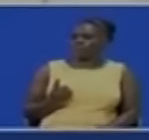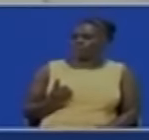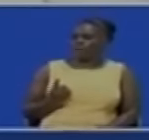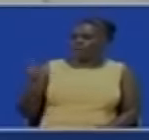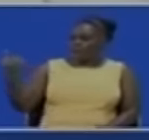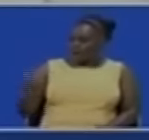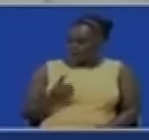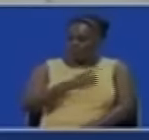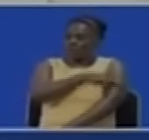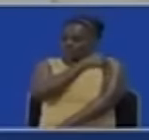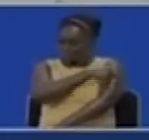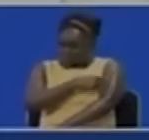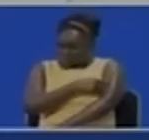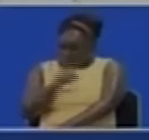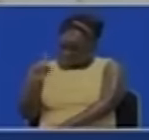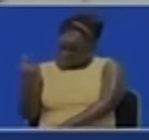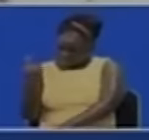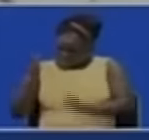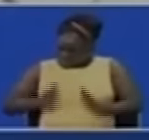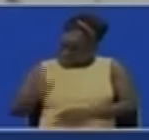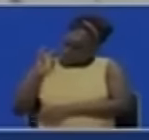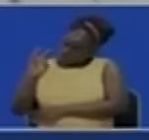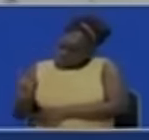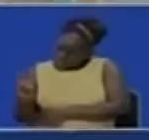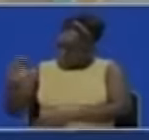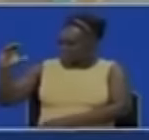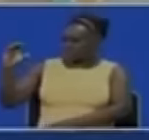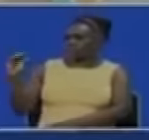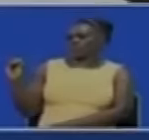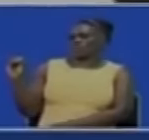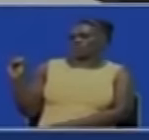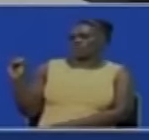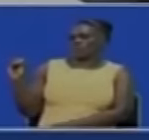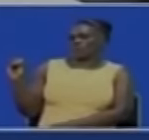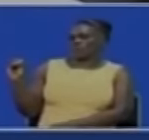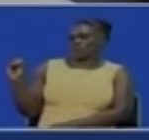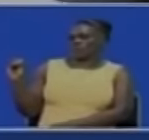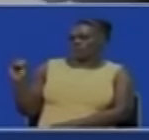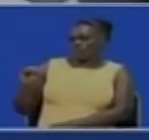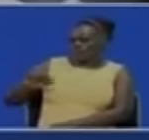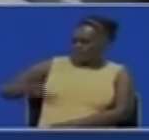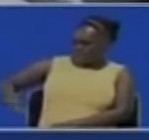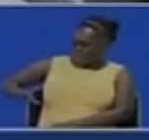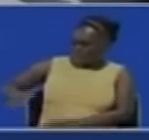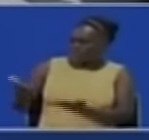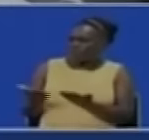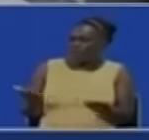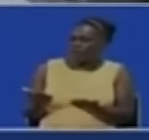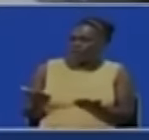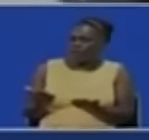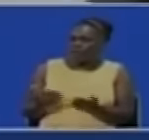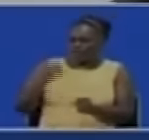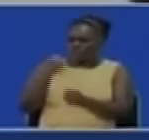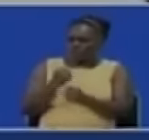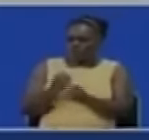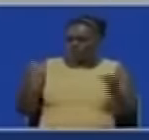Kila mgonjwa ambaye anakuja katika hii hospitali, mtu wa kwanza kumuona ni clinical officer. Tumebaki katika ile job group